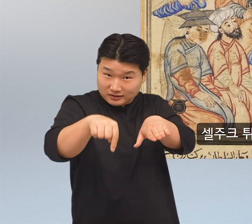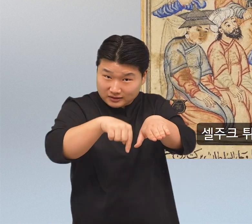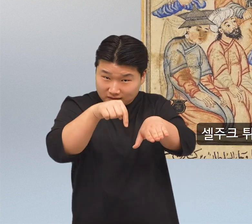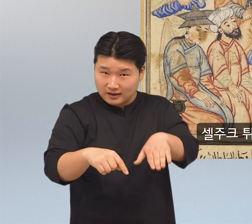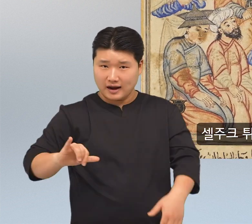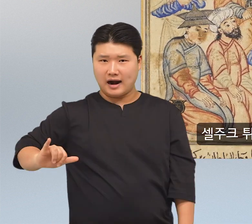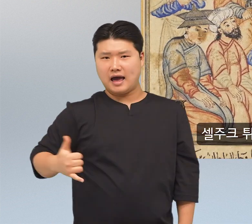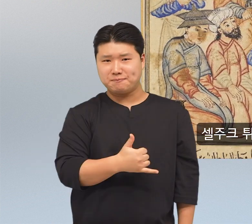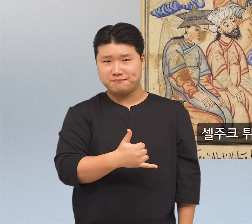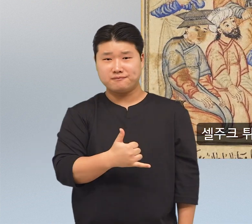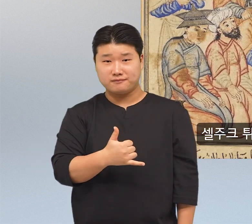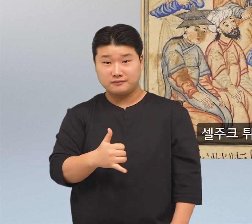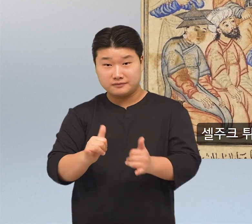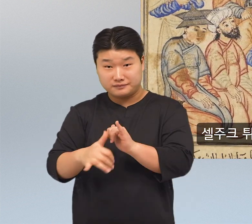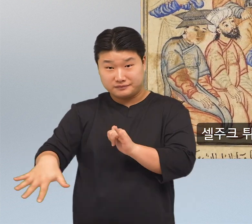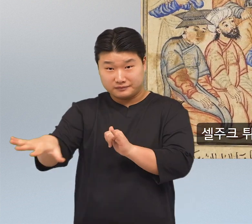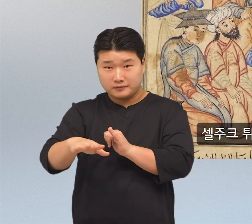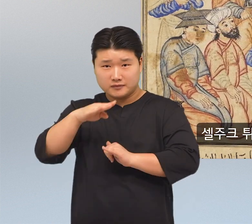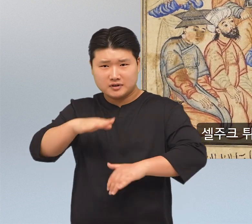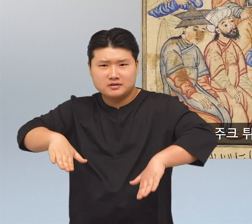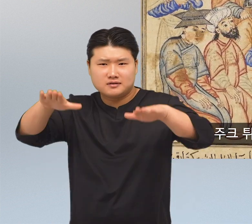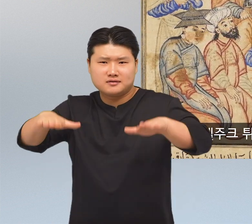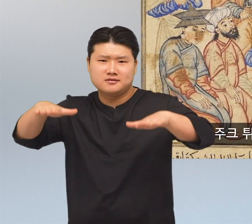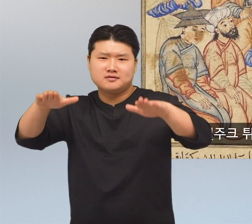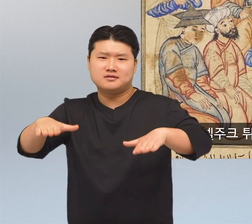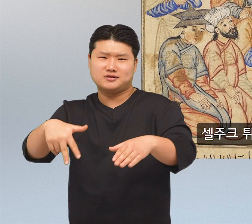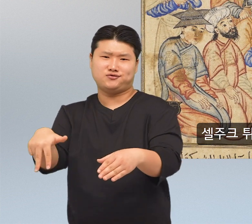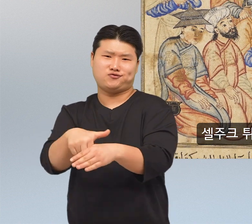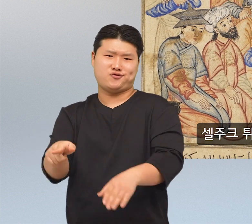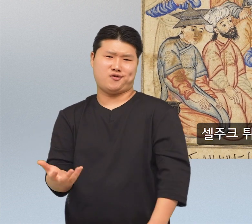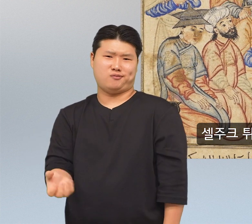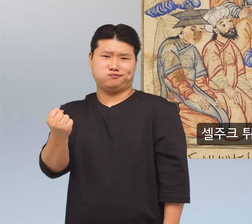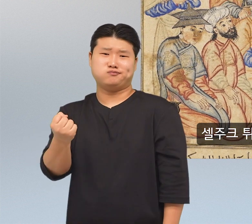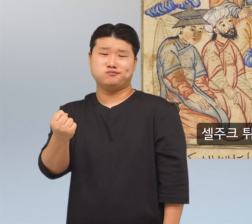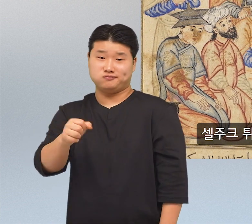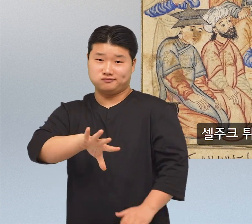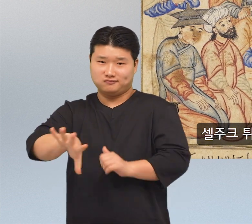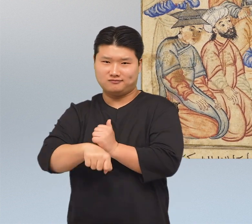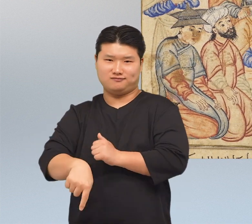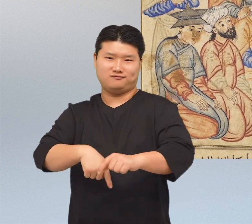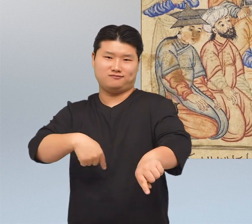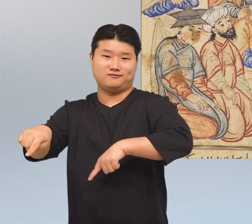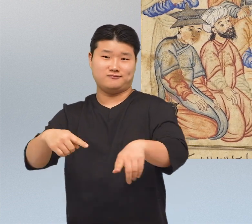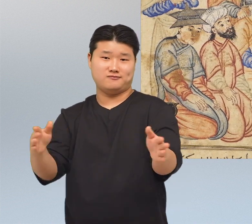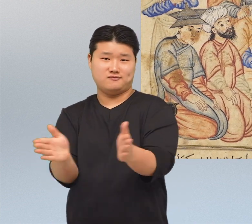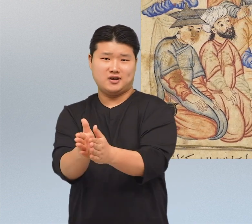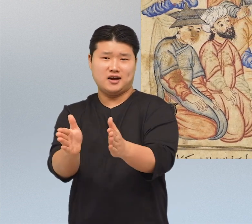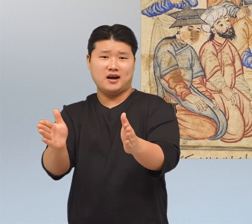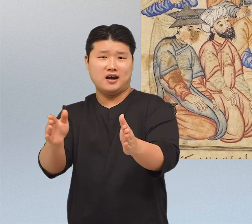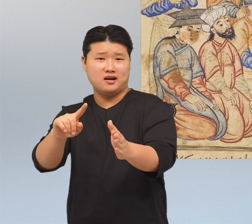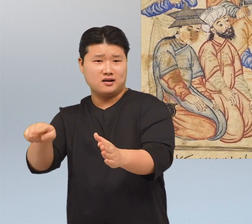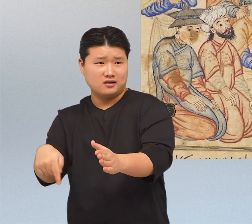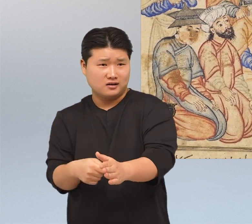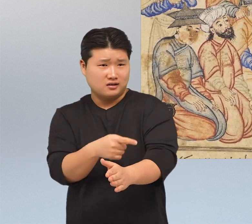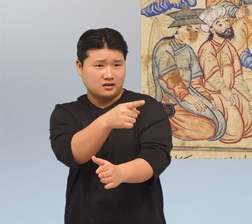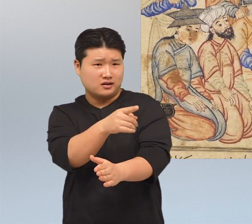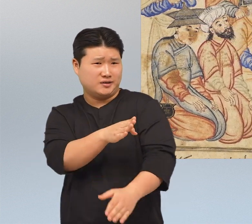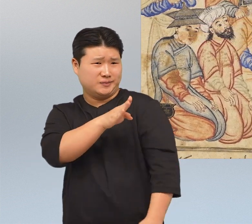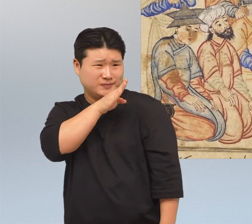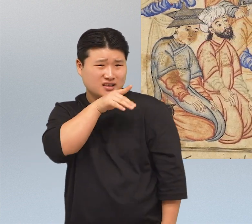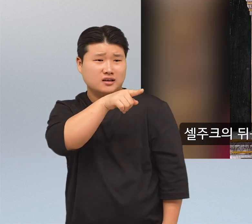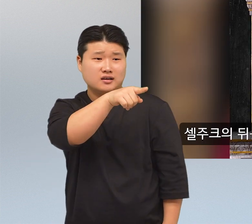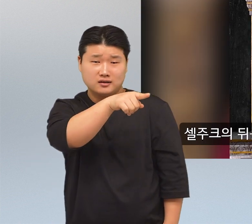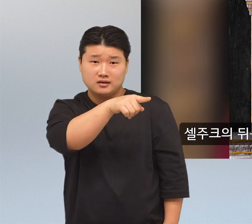셀주크 튀르크족은 아랍인들이 주도하던 이슬람 세력을 통합해 이슬람 지도자가 되었습니다.